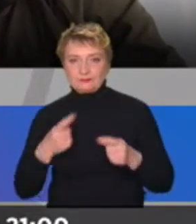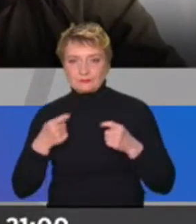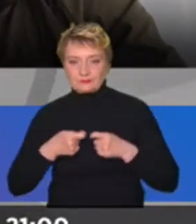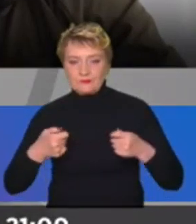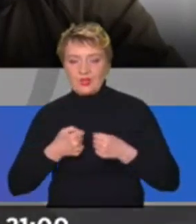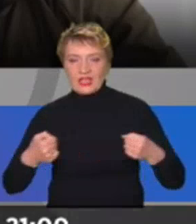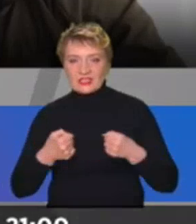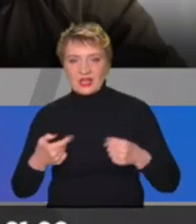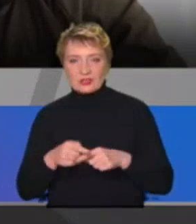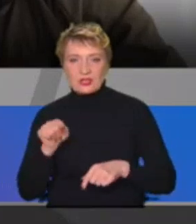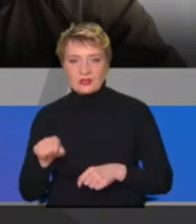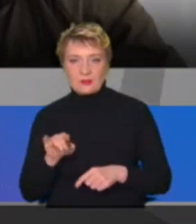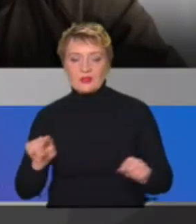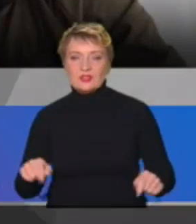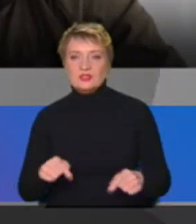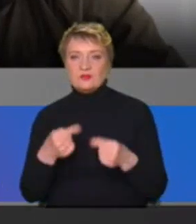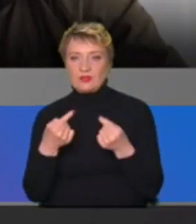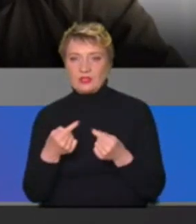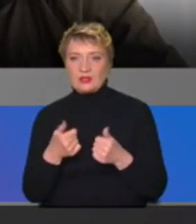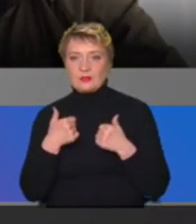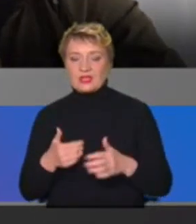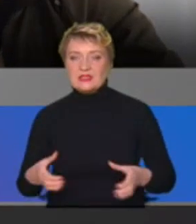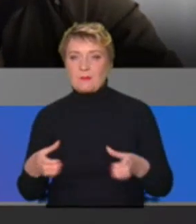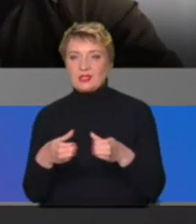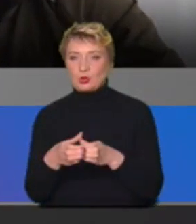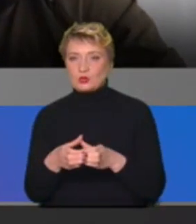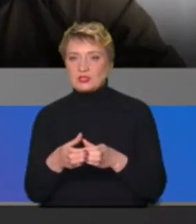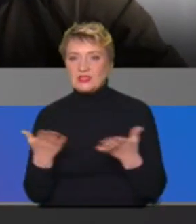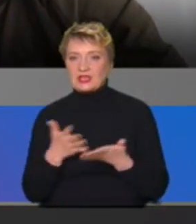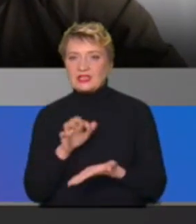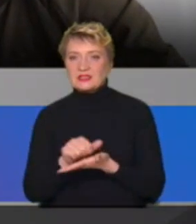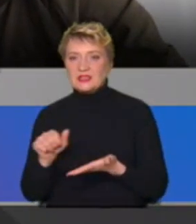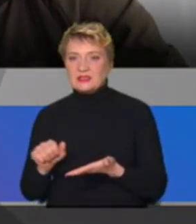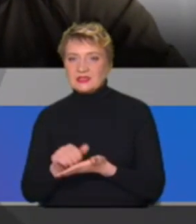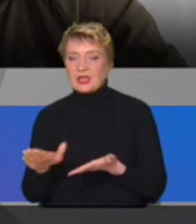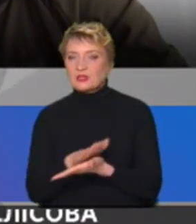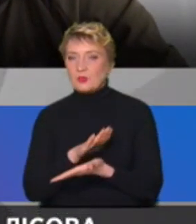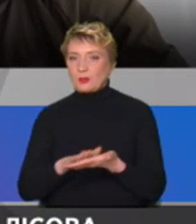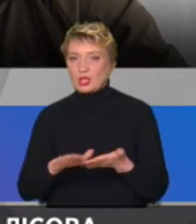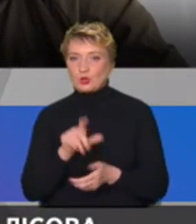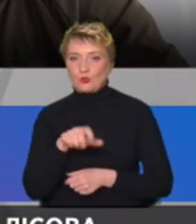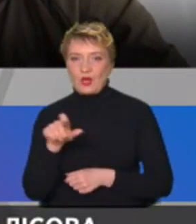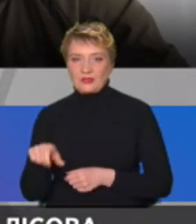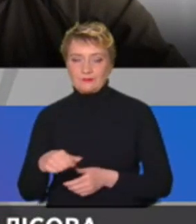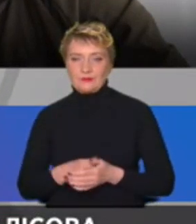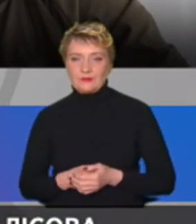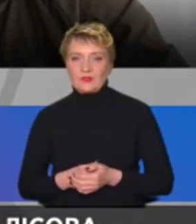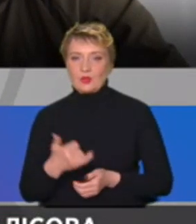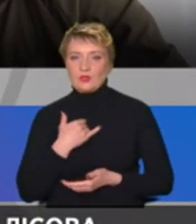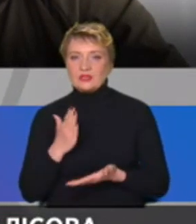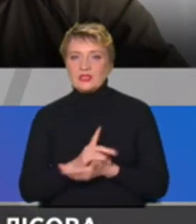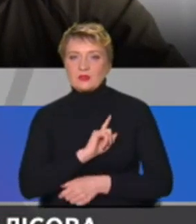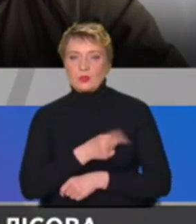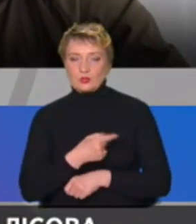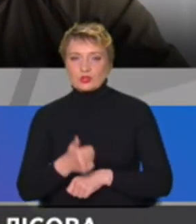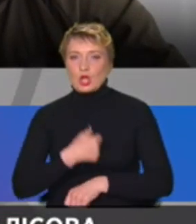цьому ми створили власний підрозділ, який займається розмінуванням. У нас є потужний командир